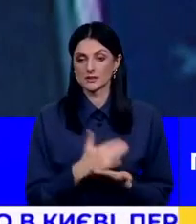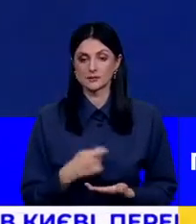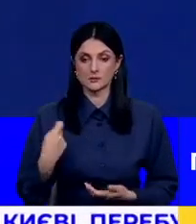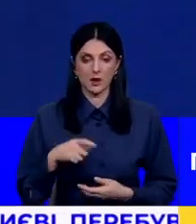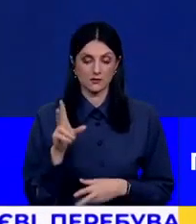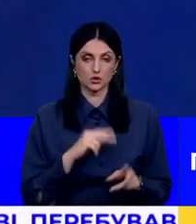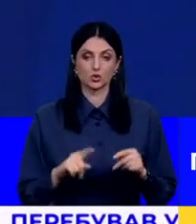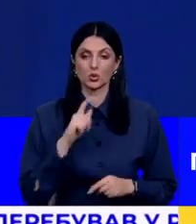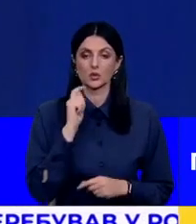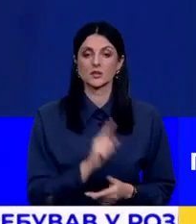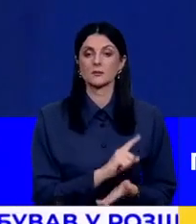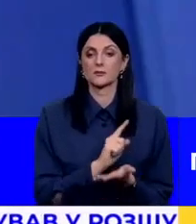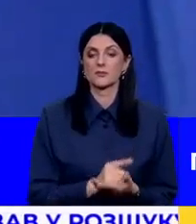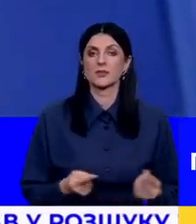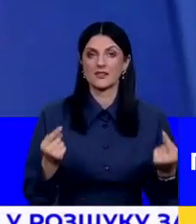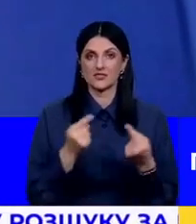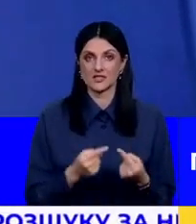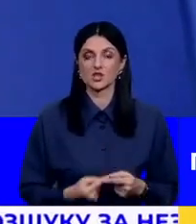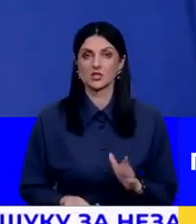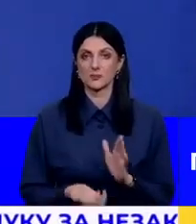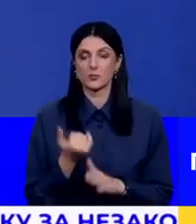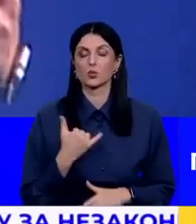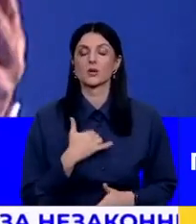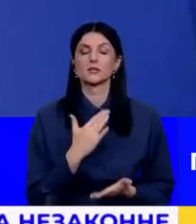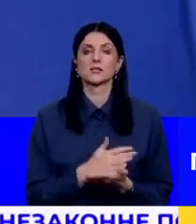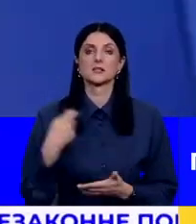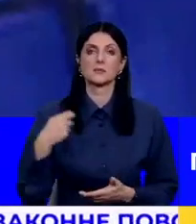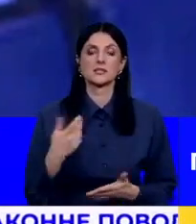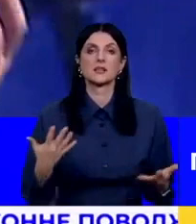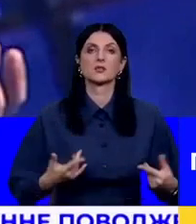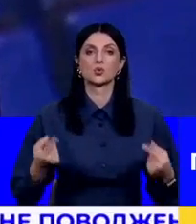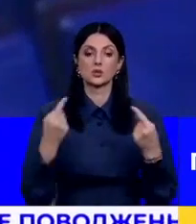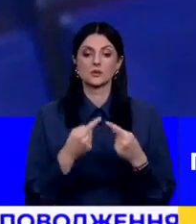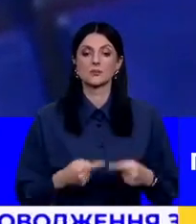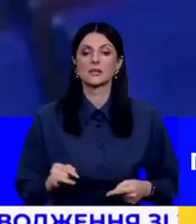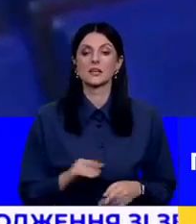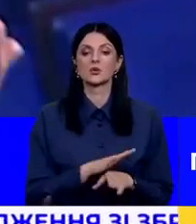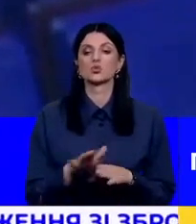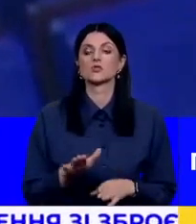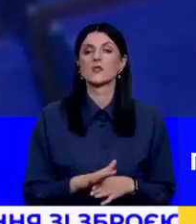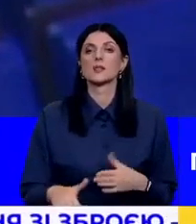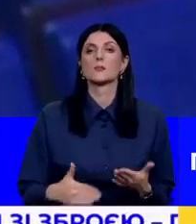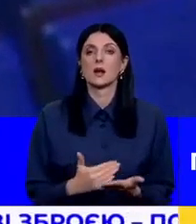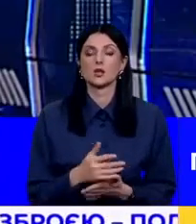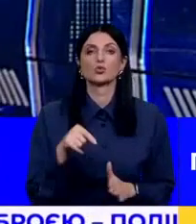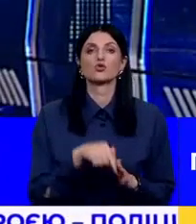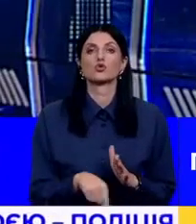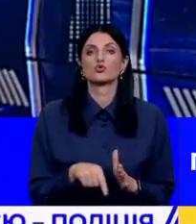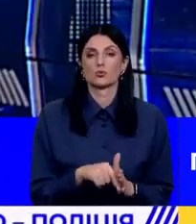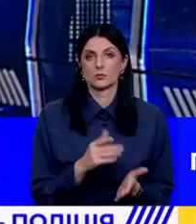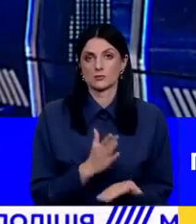должна таки визначитися, підтримувати? У нас есть президент, который определяет и осуществляет политику. В чем она должна заключаться?